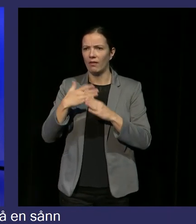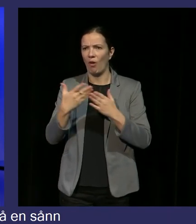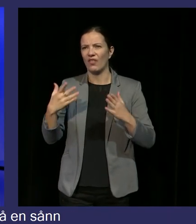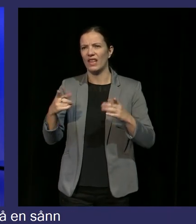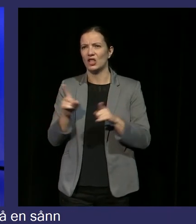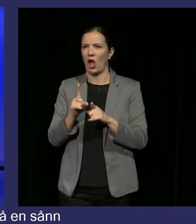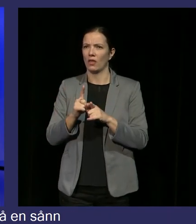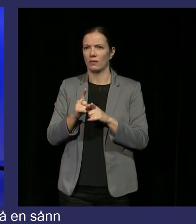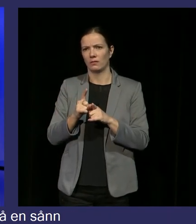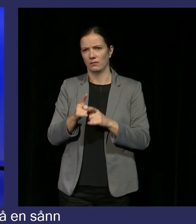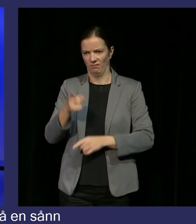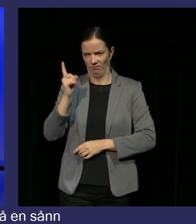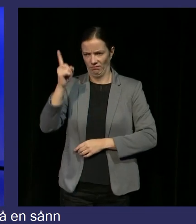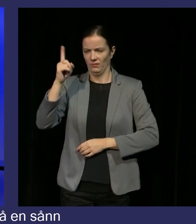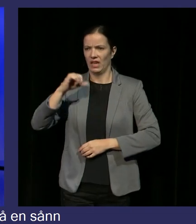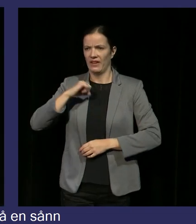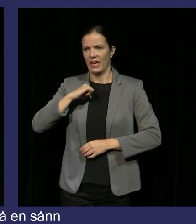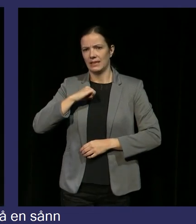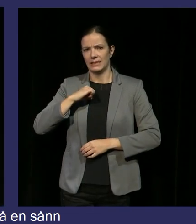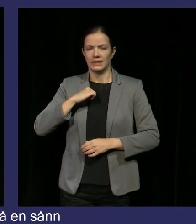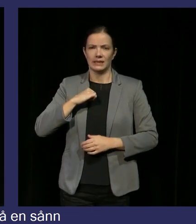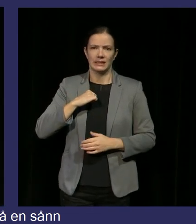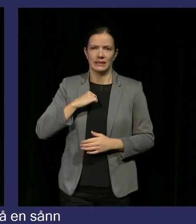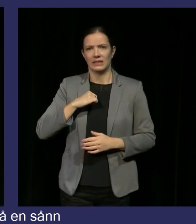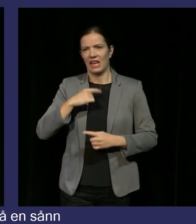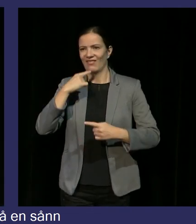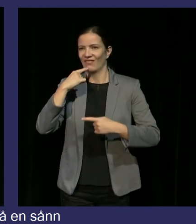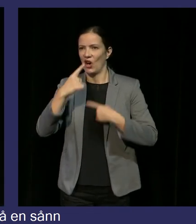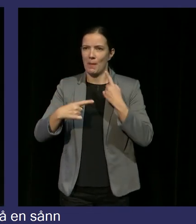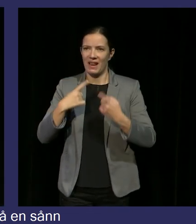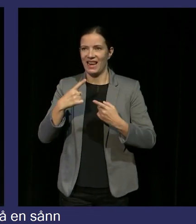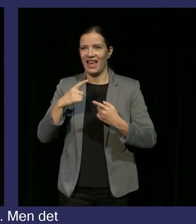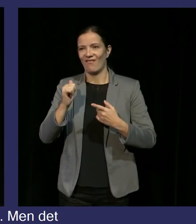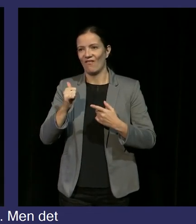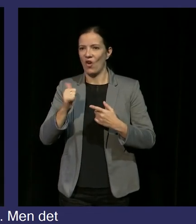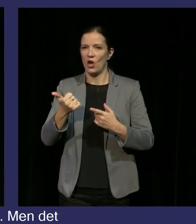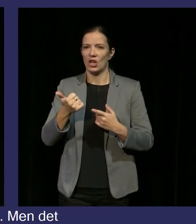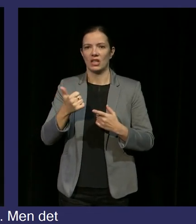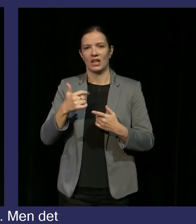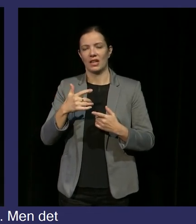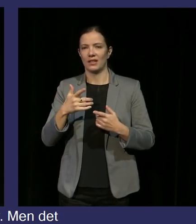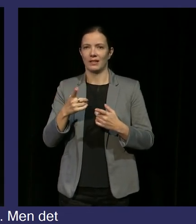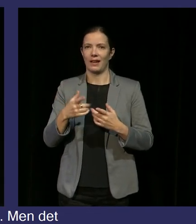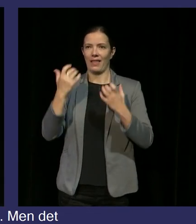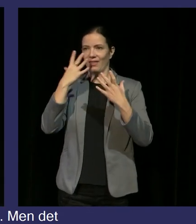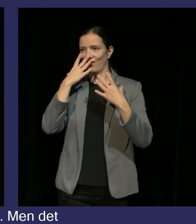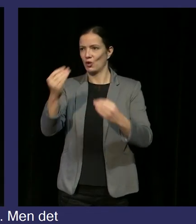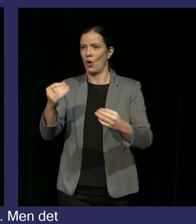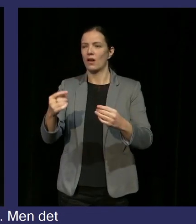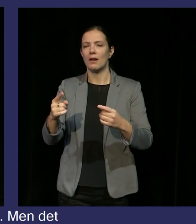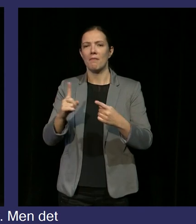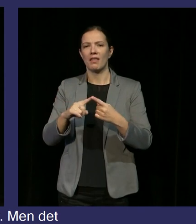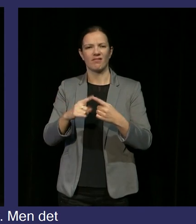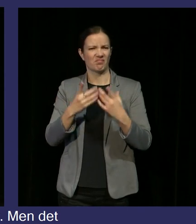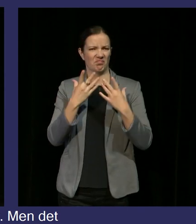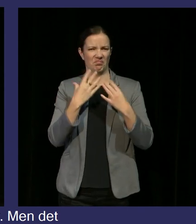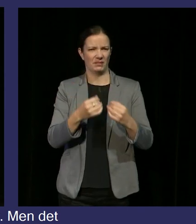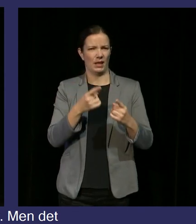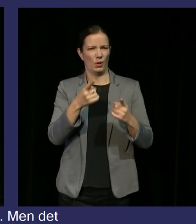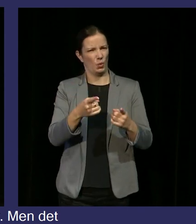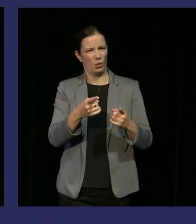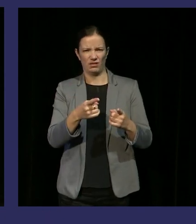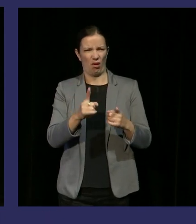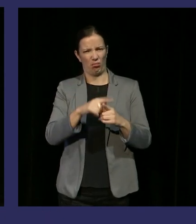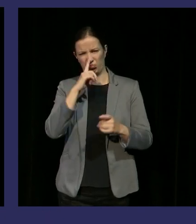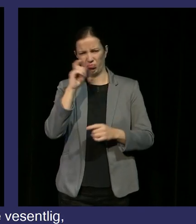en litt sånn streng pekefinger hvis en formidler for folkelikt og kutter noen hjørner her og der. Men det virker ikke som det er tilfellet med